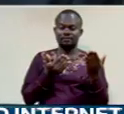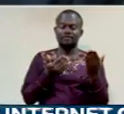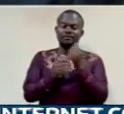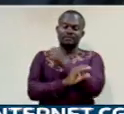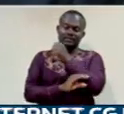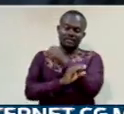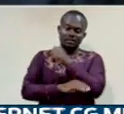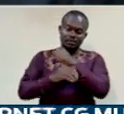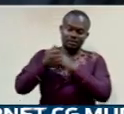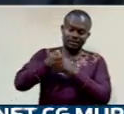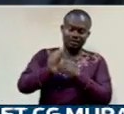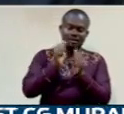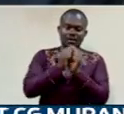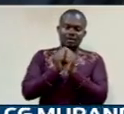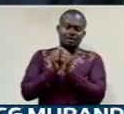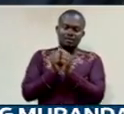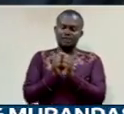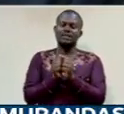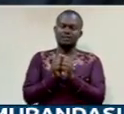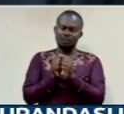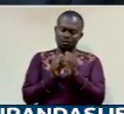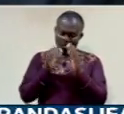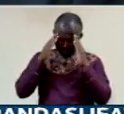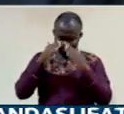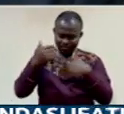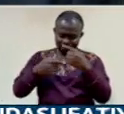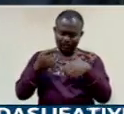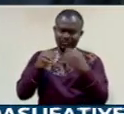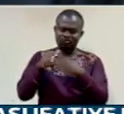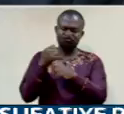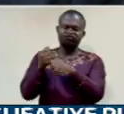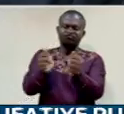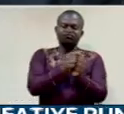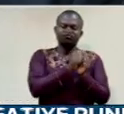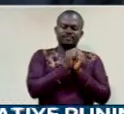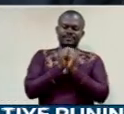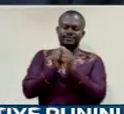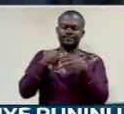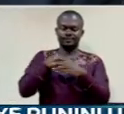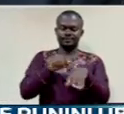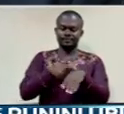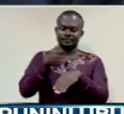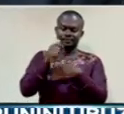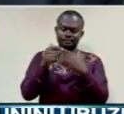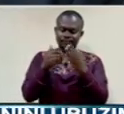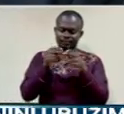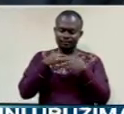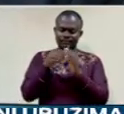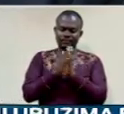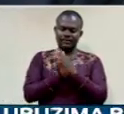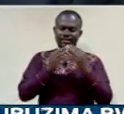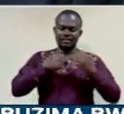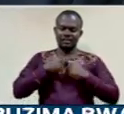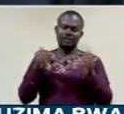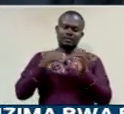igihugu cyabo no kudatsimburwa kwabo bishyiraga hamwe muri ibyo biza byabaye mu mateka y'u Rwanda